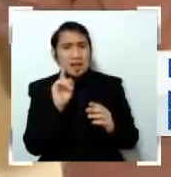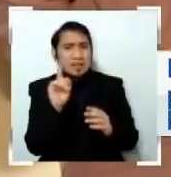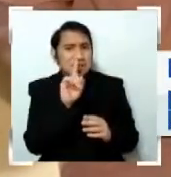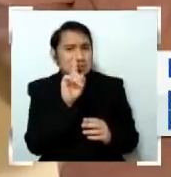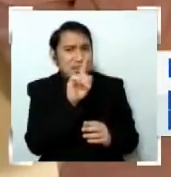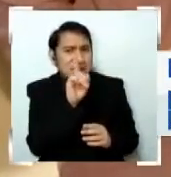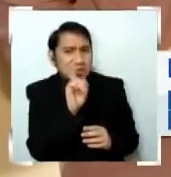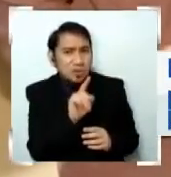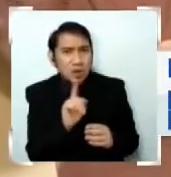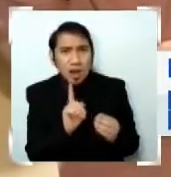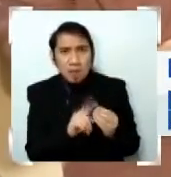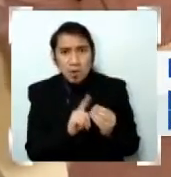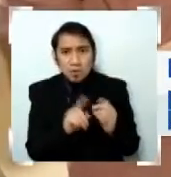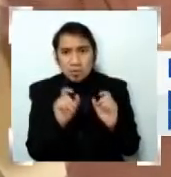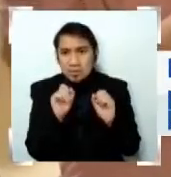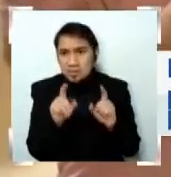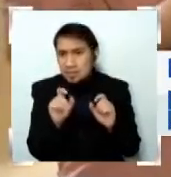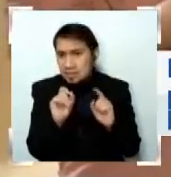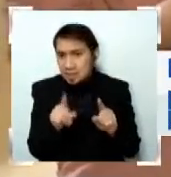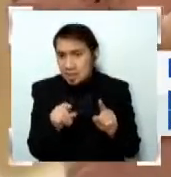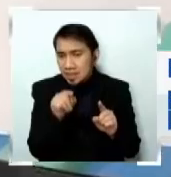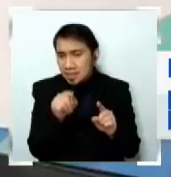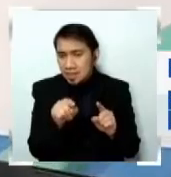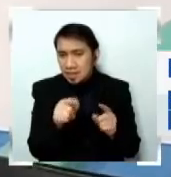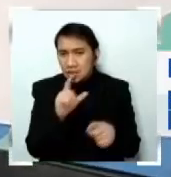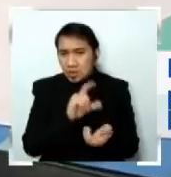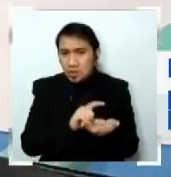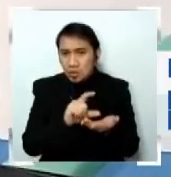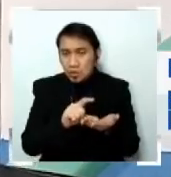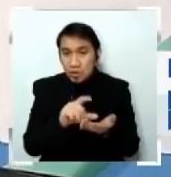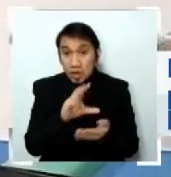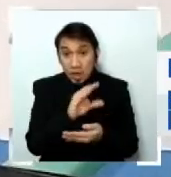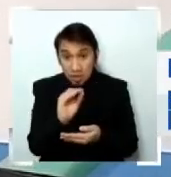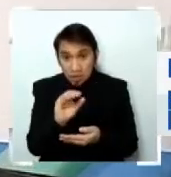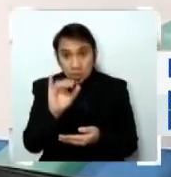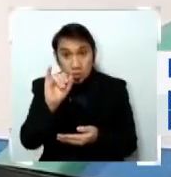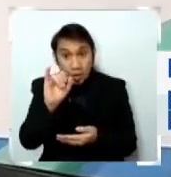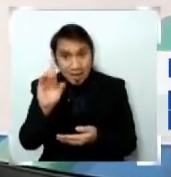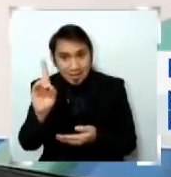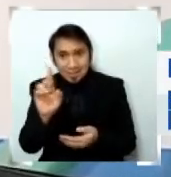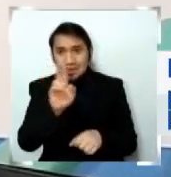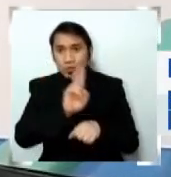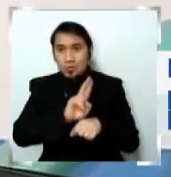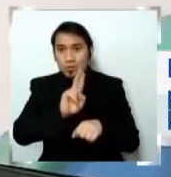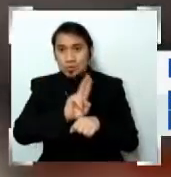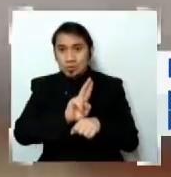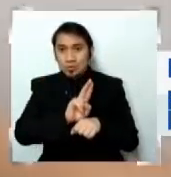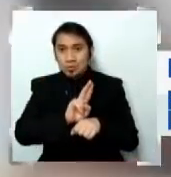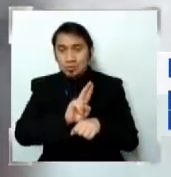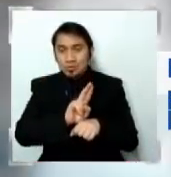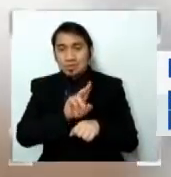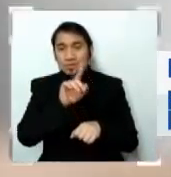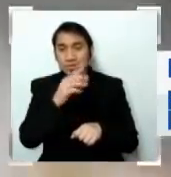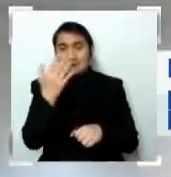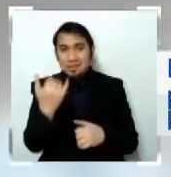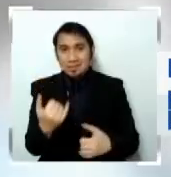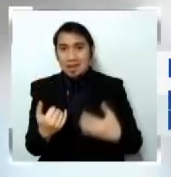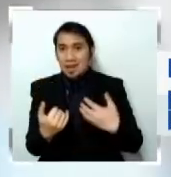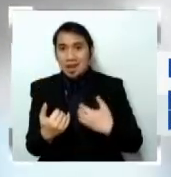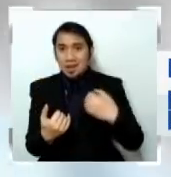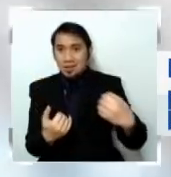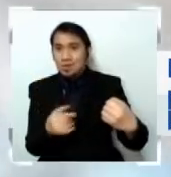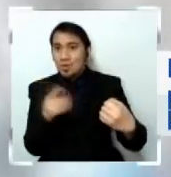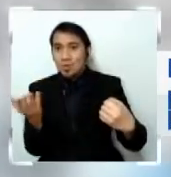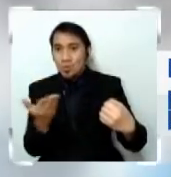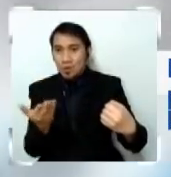bakuna. Pati PRC ID niya ginagamit daw ng suspect sa pakikipagtransaksyon. Ang ID kinuha ng suspect sa Facebook ng biktima.